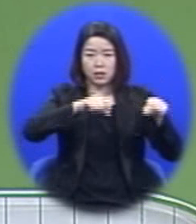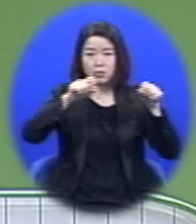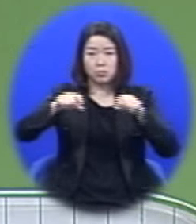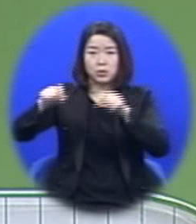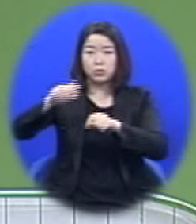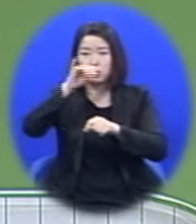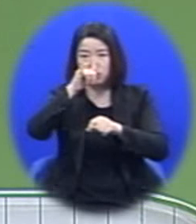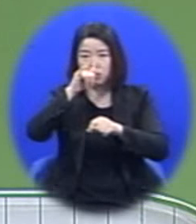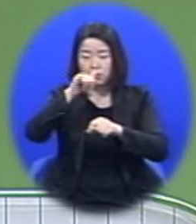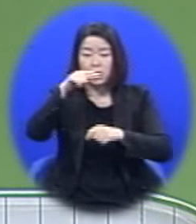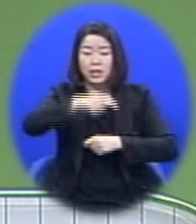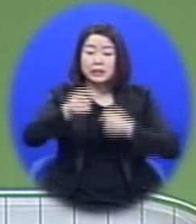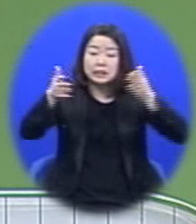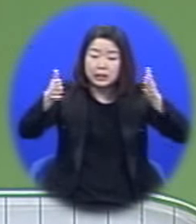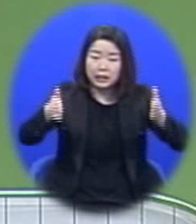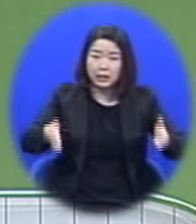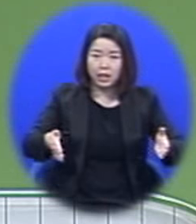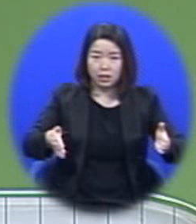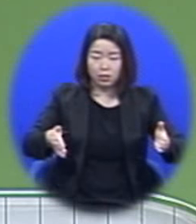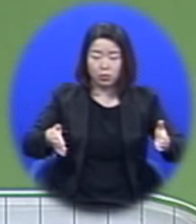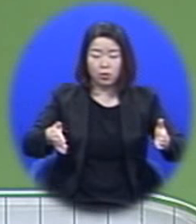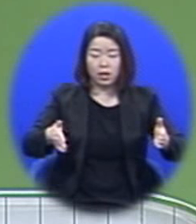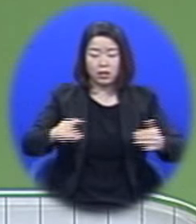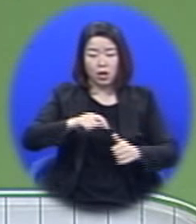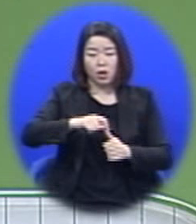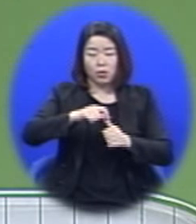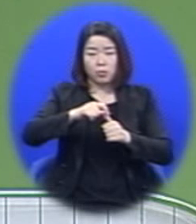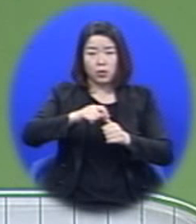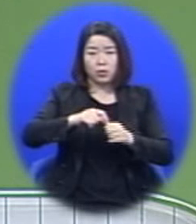바로 그 기간 동안에 성도의 고난이 있는 겁니다.